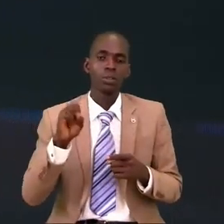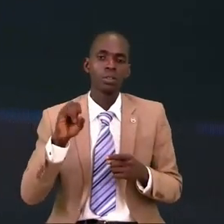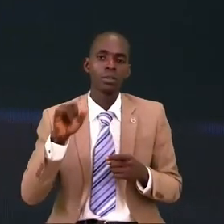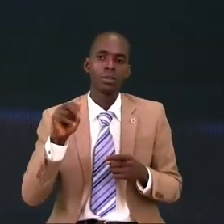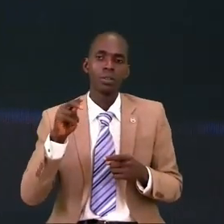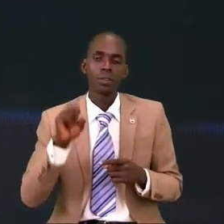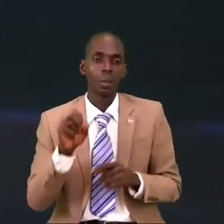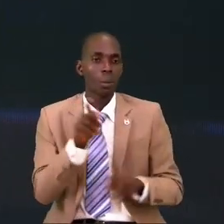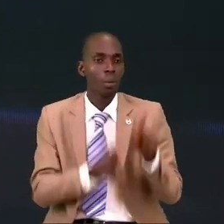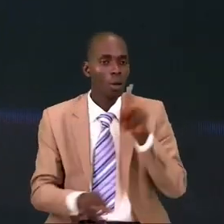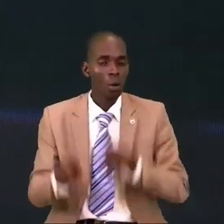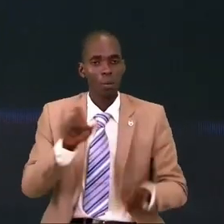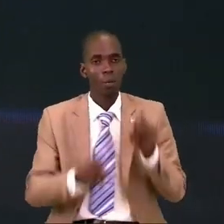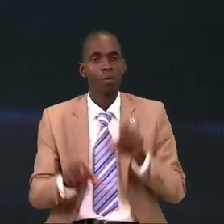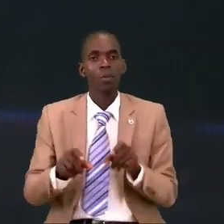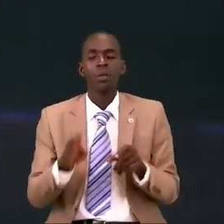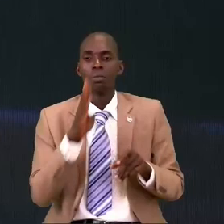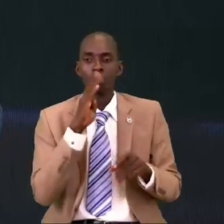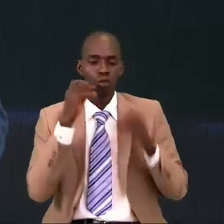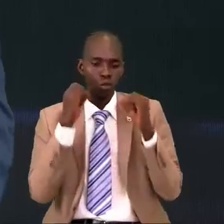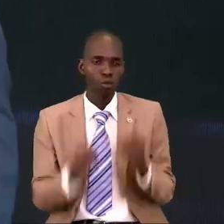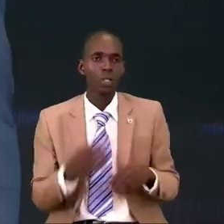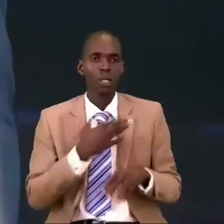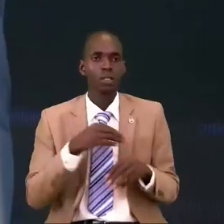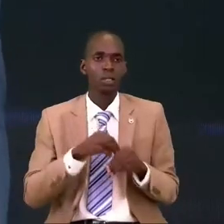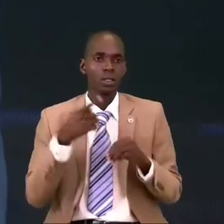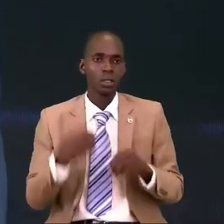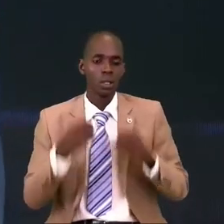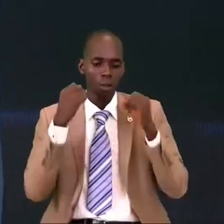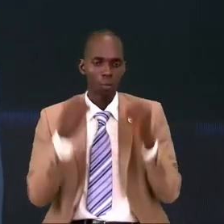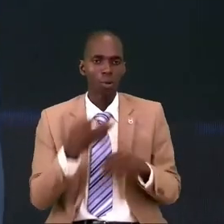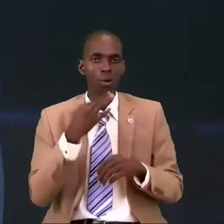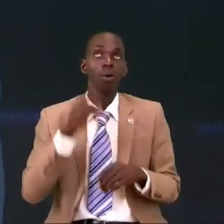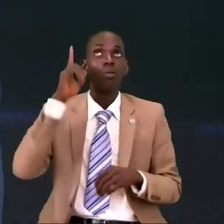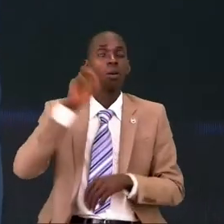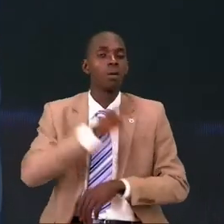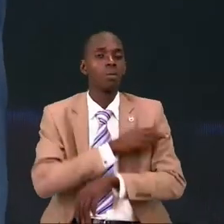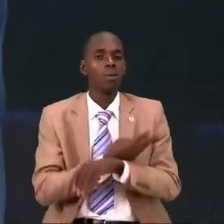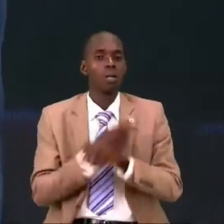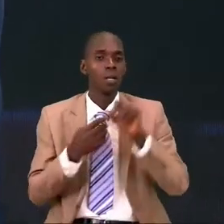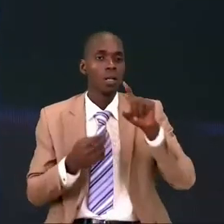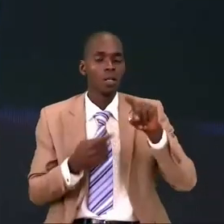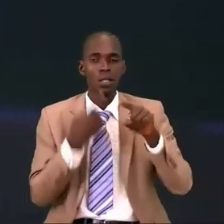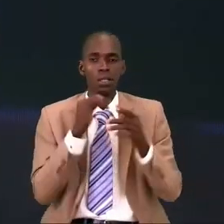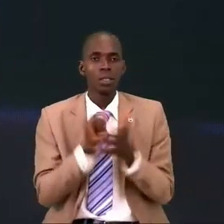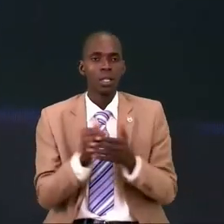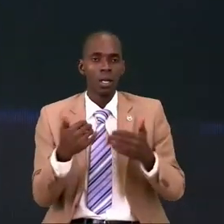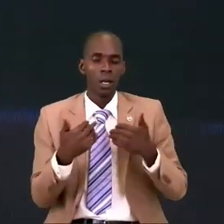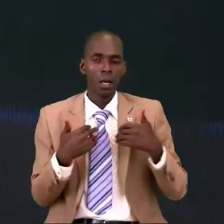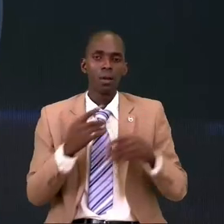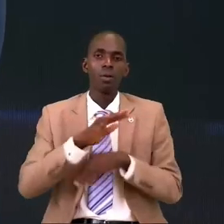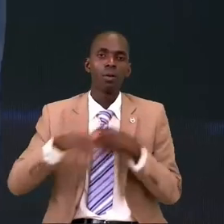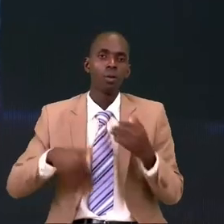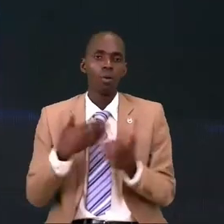Verset 11 dit, revêtez-vous de toutes les armes de Dieu afin de pouvoir tenir ferme contre